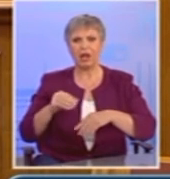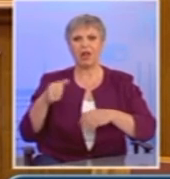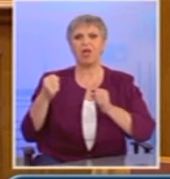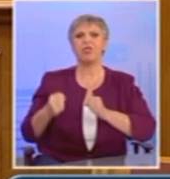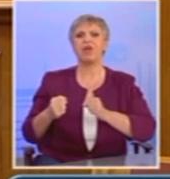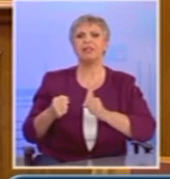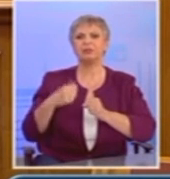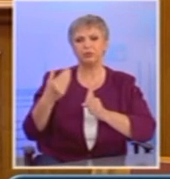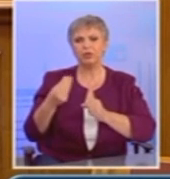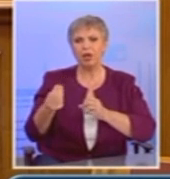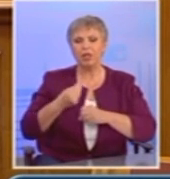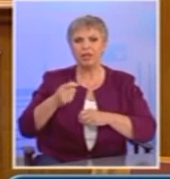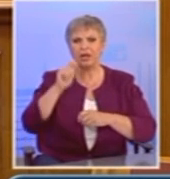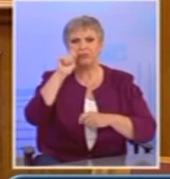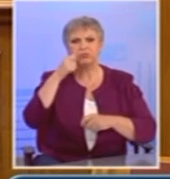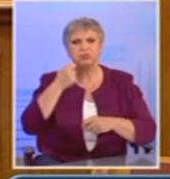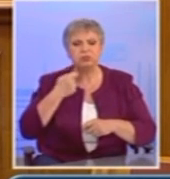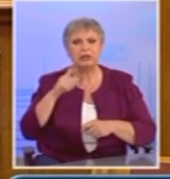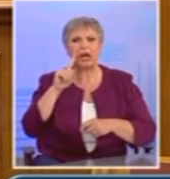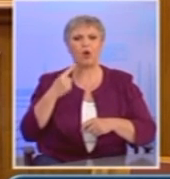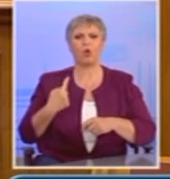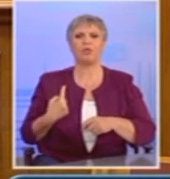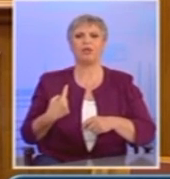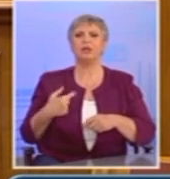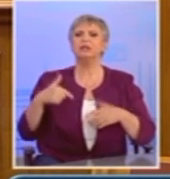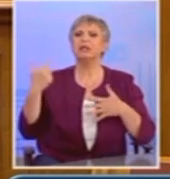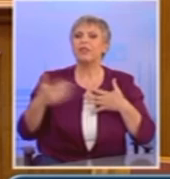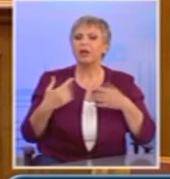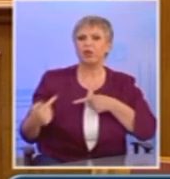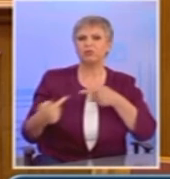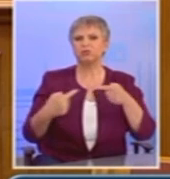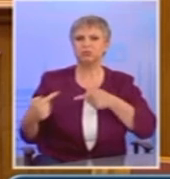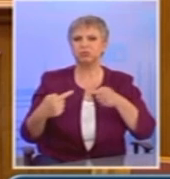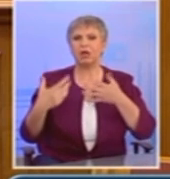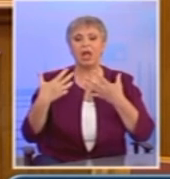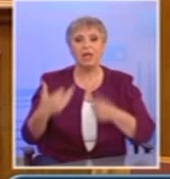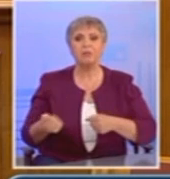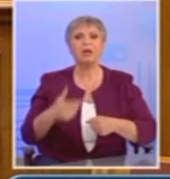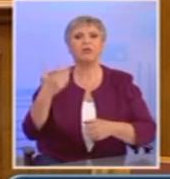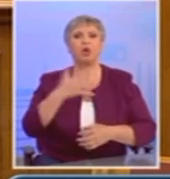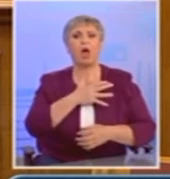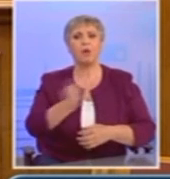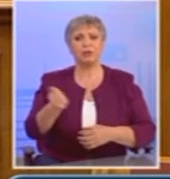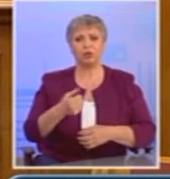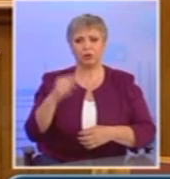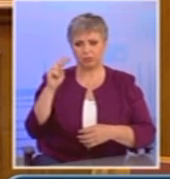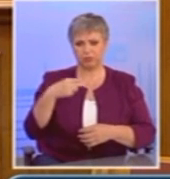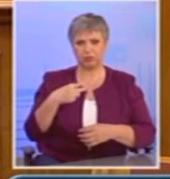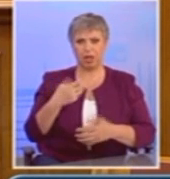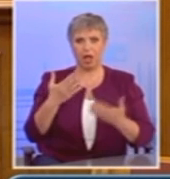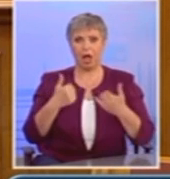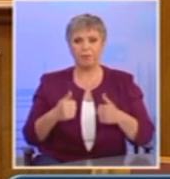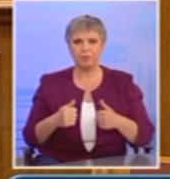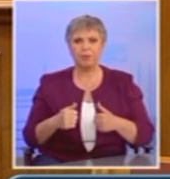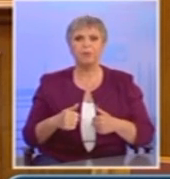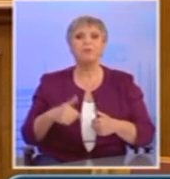Μειώθηκαν σημαντικά η αξιοπιστία, οι συμμαχίες, τα διεθνή ερίσματα, η φερεγγιότητα της Ελλάδας. Η χώρα